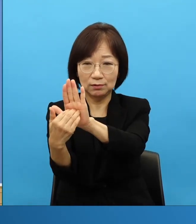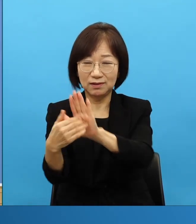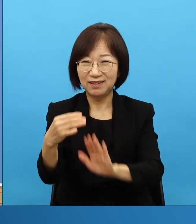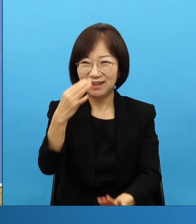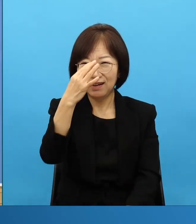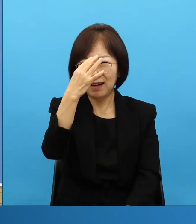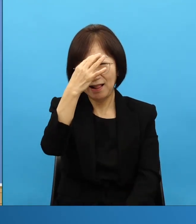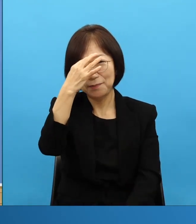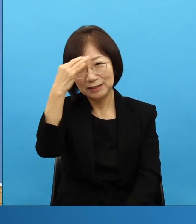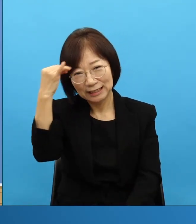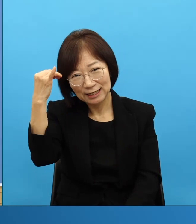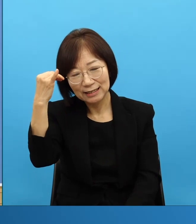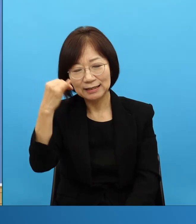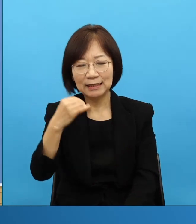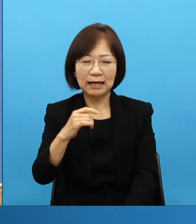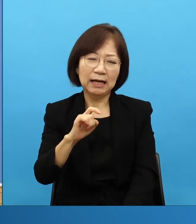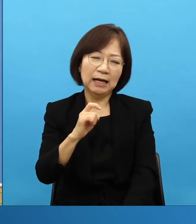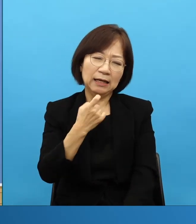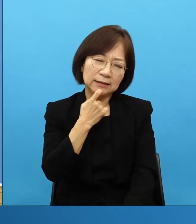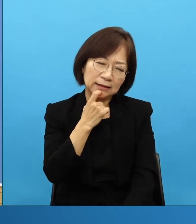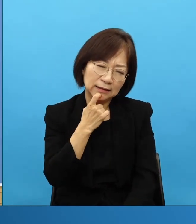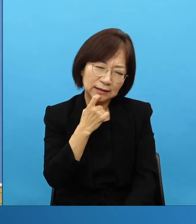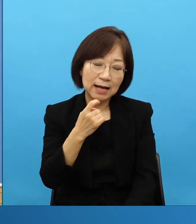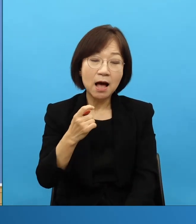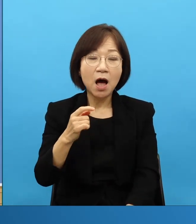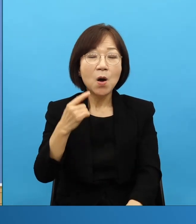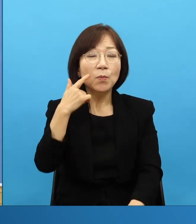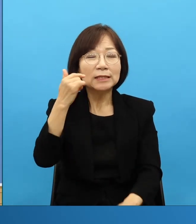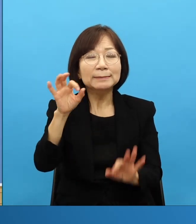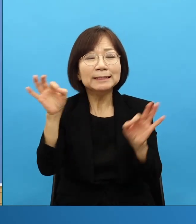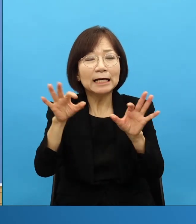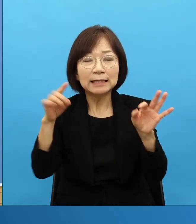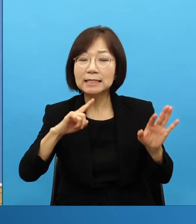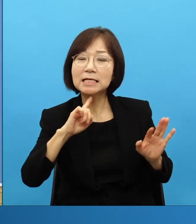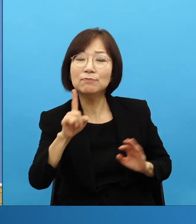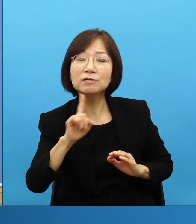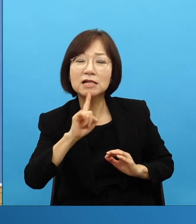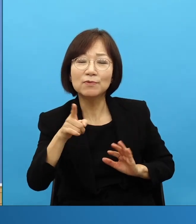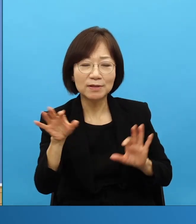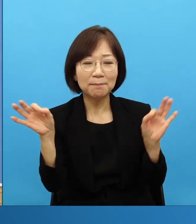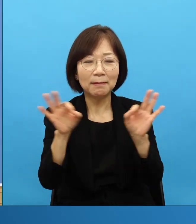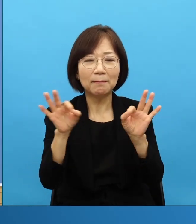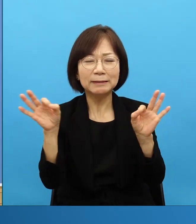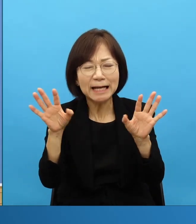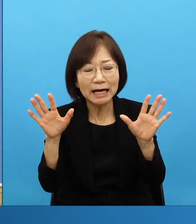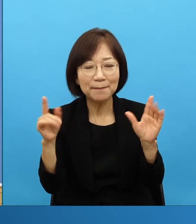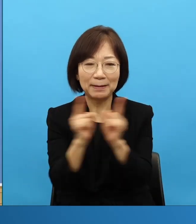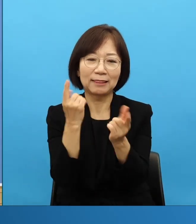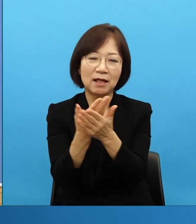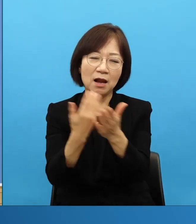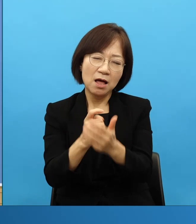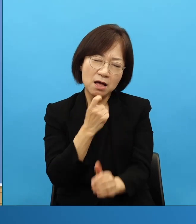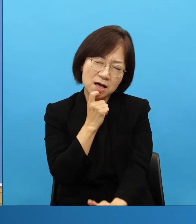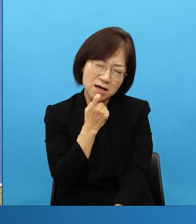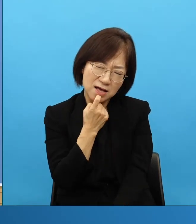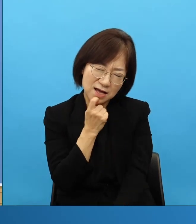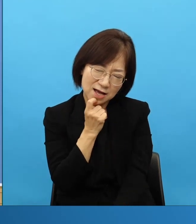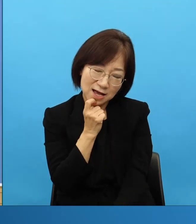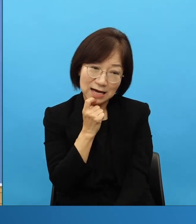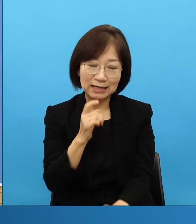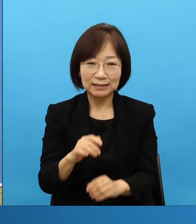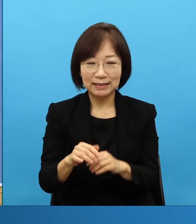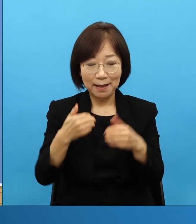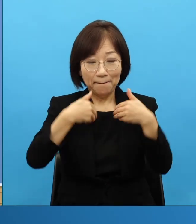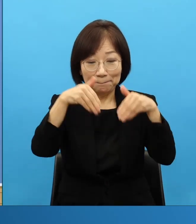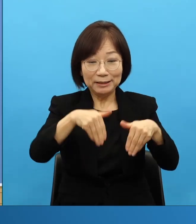and 그러면 bodyguard. 너 목사님 1분만 만나야 돼. But I remember her coming to me and say, Pastor, just give me 1 그러니까 minute. 뭐 비서들은 뭐그 스케줄이 다